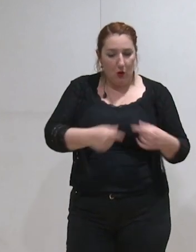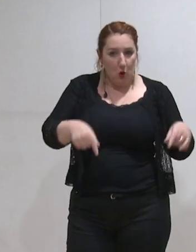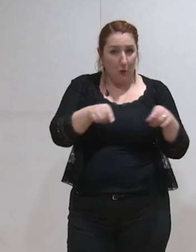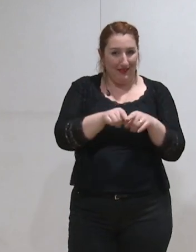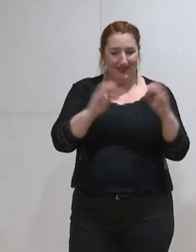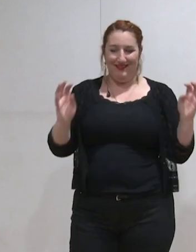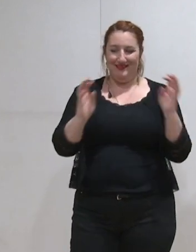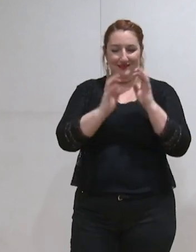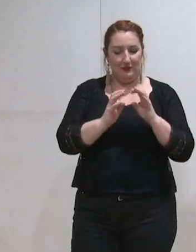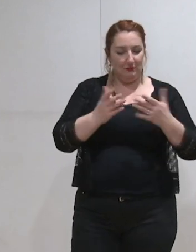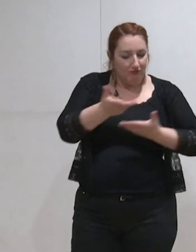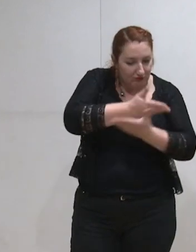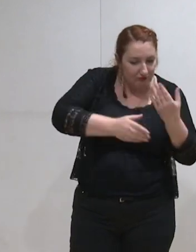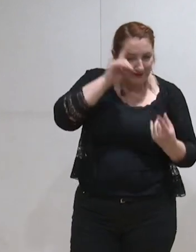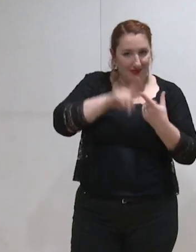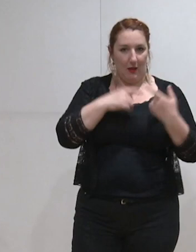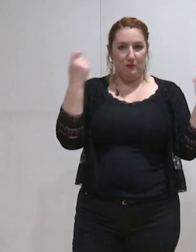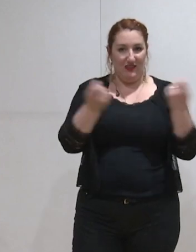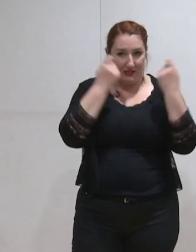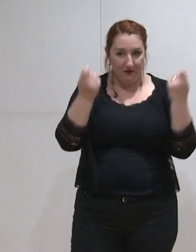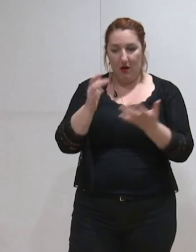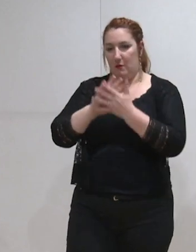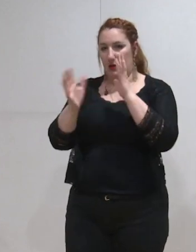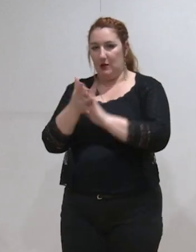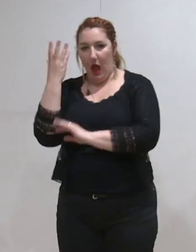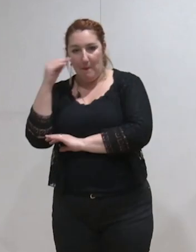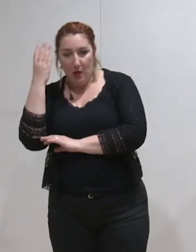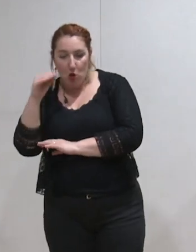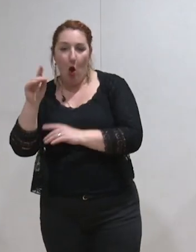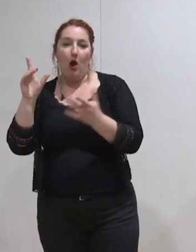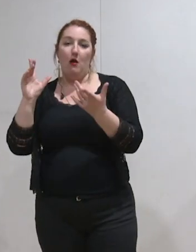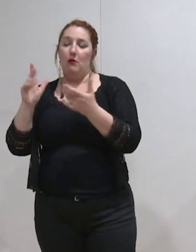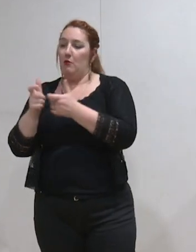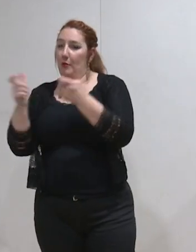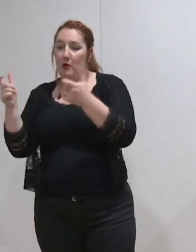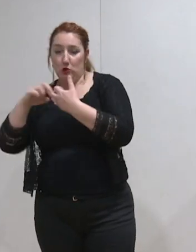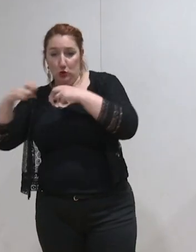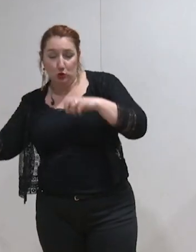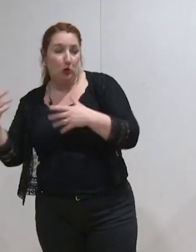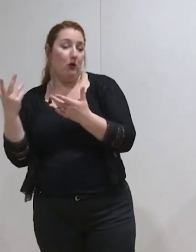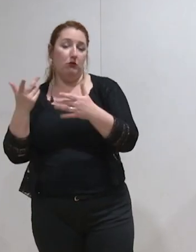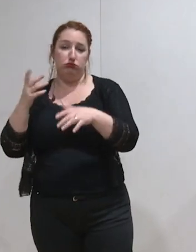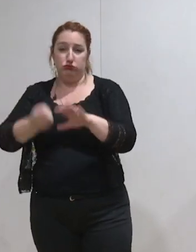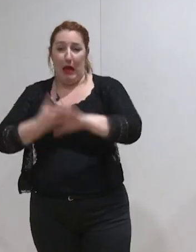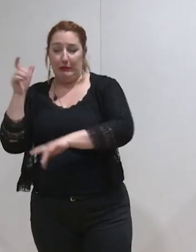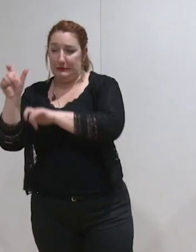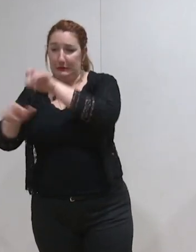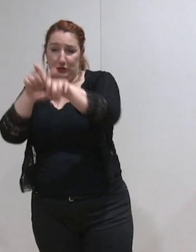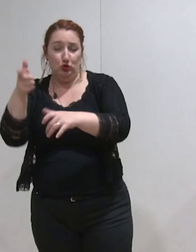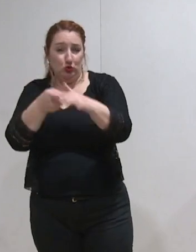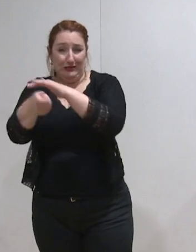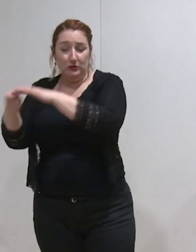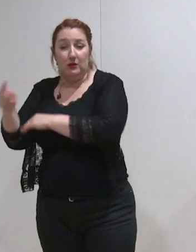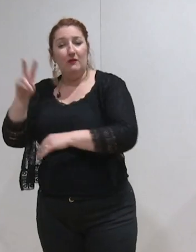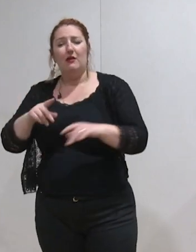subventions pour les festivals pour les pratiques amateurs les opérateurs structurants et le soutien aux artistes tous ces acteurs font de Grenoble une